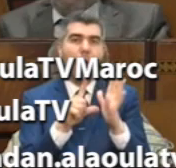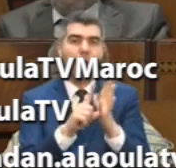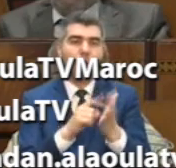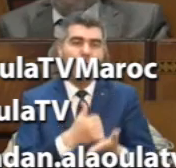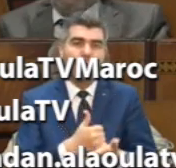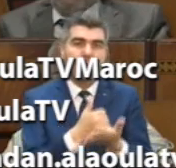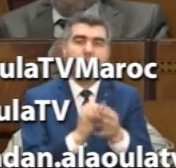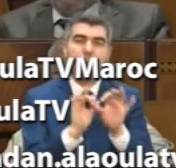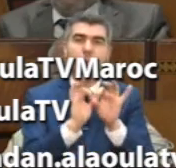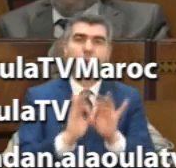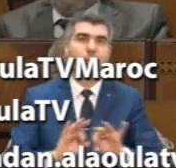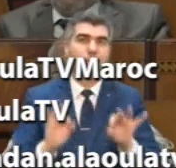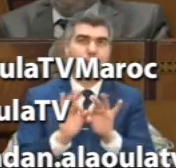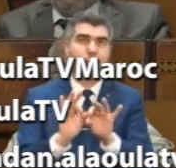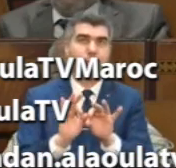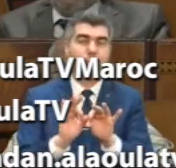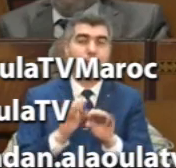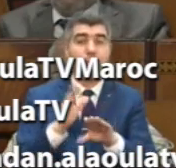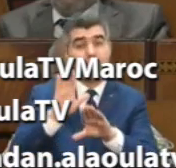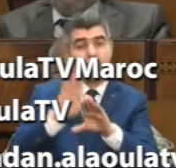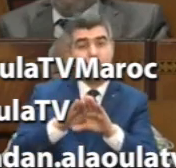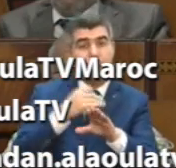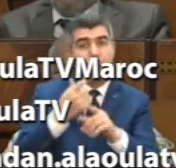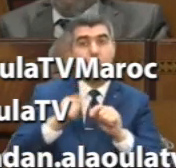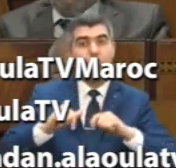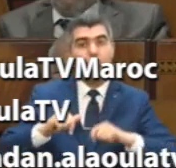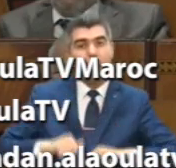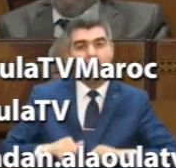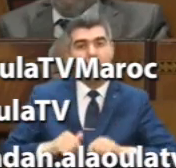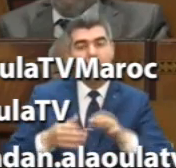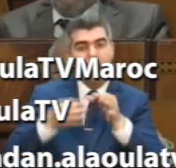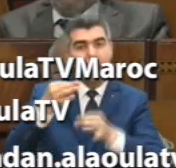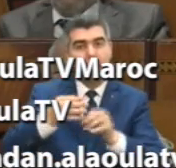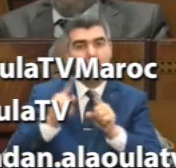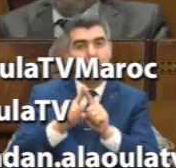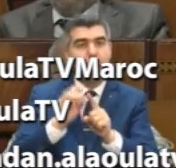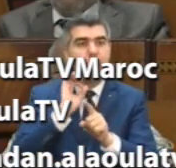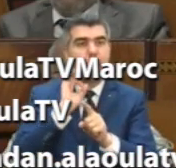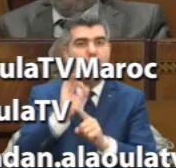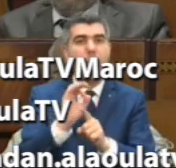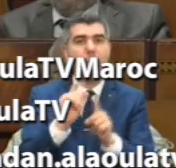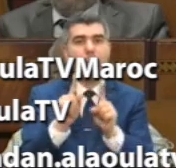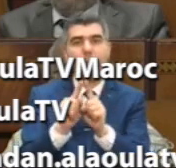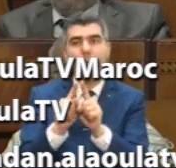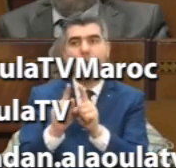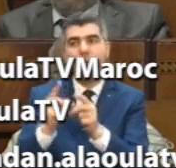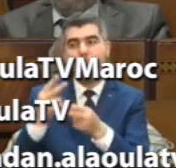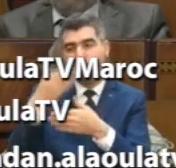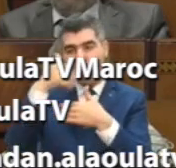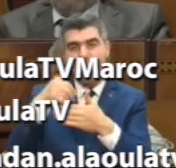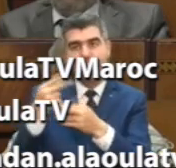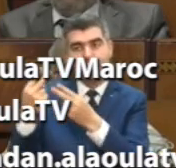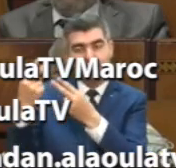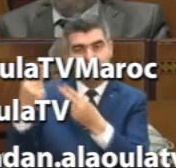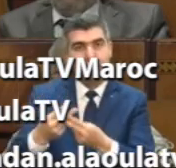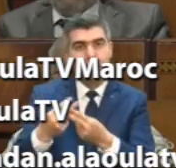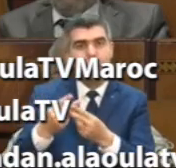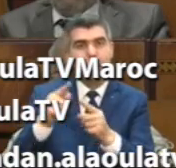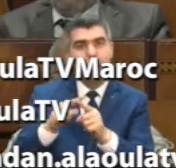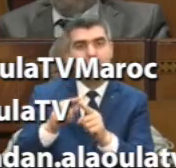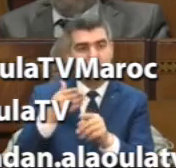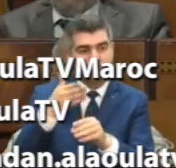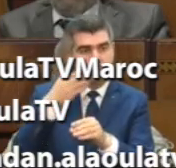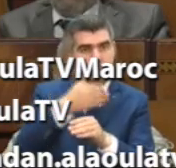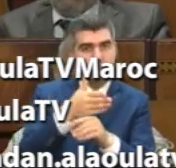لذلك ندعوكم السيد الوزير ومن خلالكم إلى إحداث شبابيك خاصة لاستقبال الجالية المغربية بالخارج، إلى